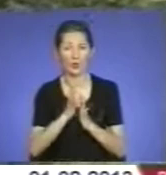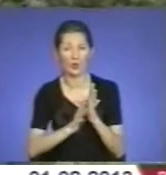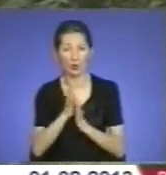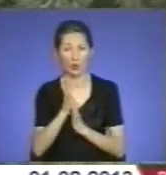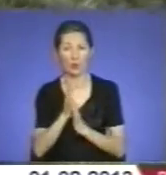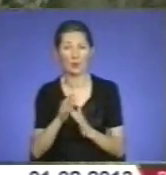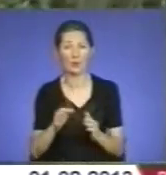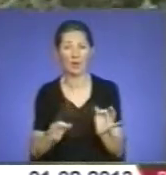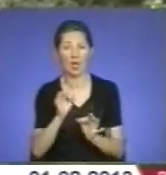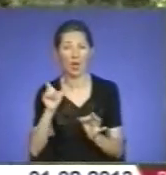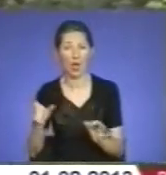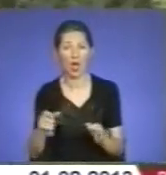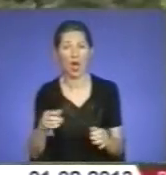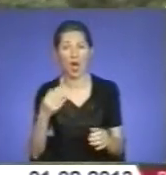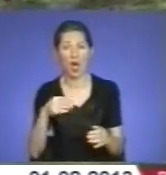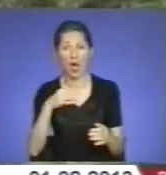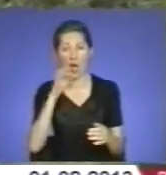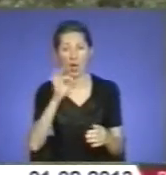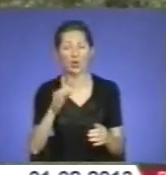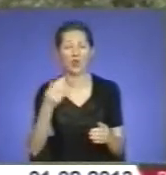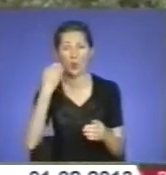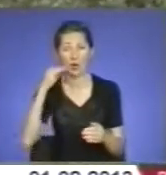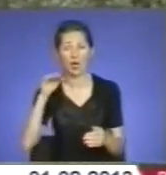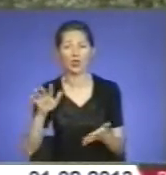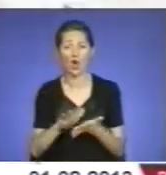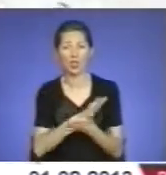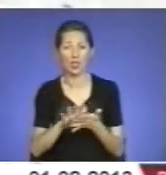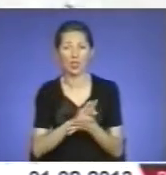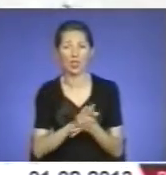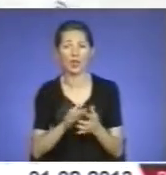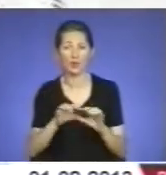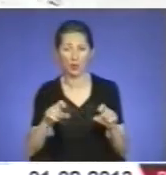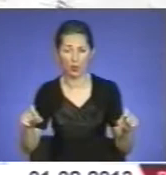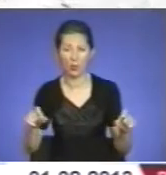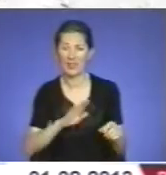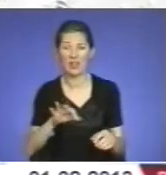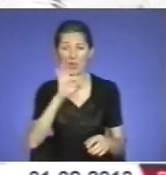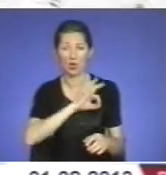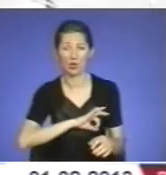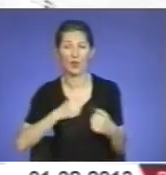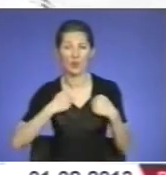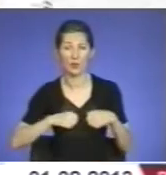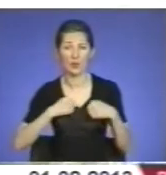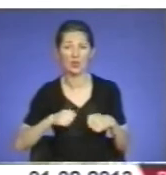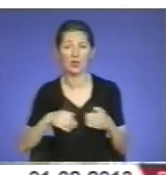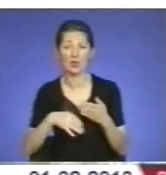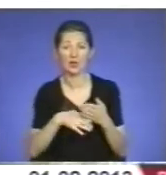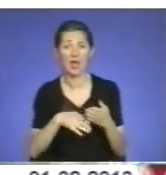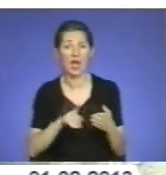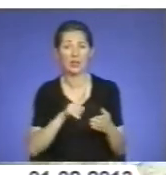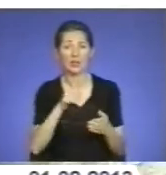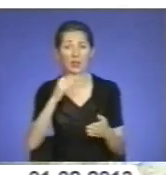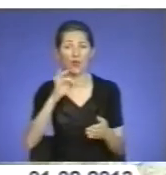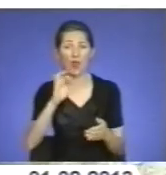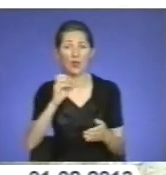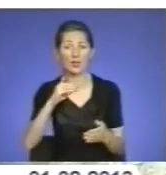Екологи рекомендують поліпшити очисні системи та не використовувати миючих засобів із фосфатами, оскільки це шкідливо не лише мікроорганізмам